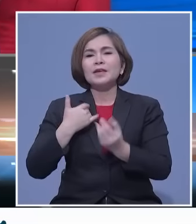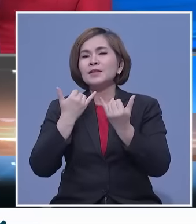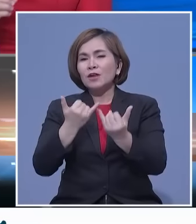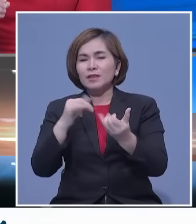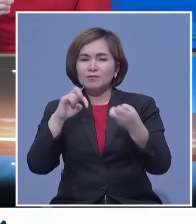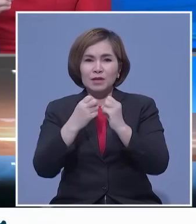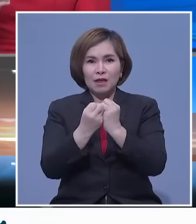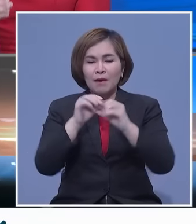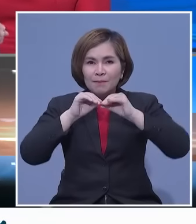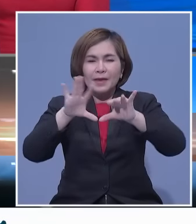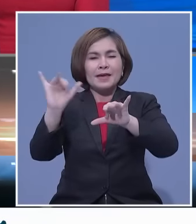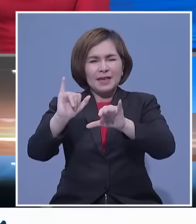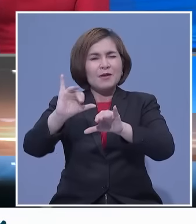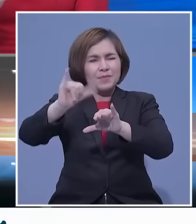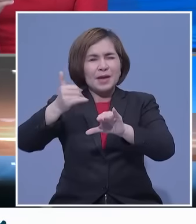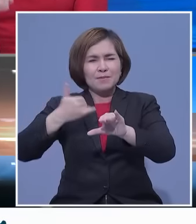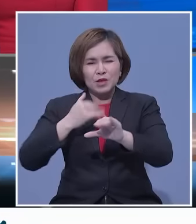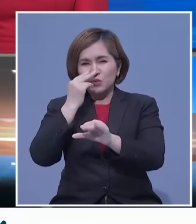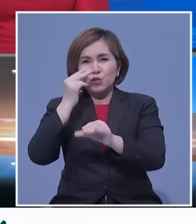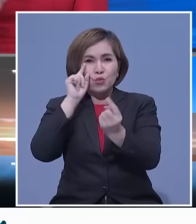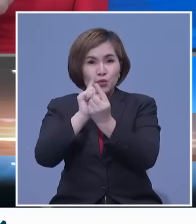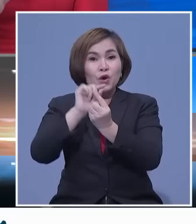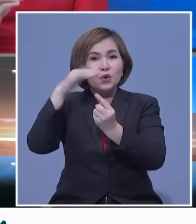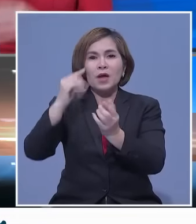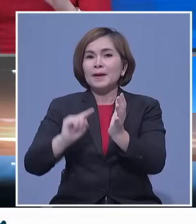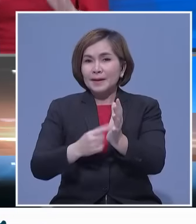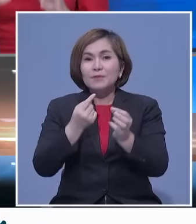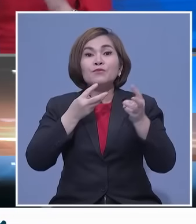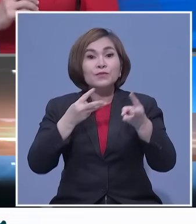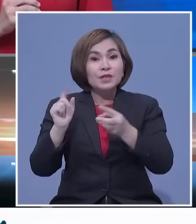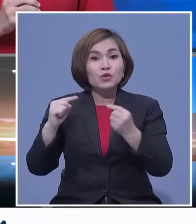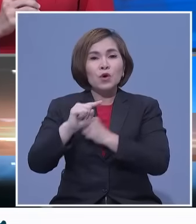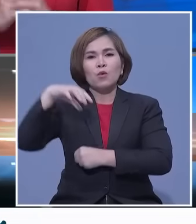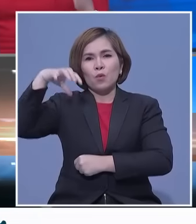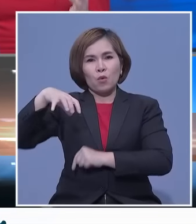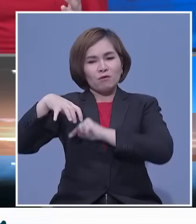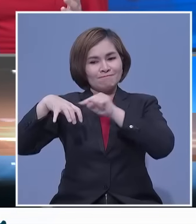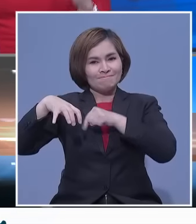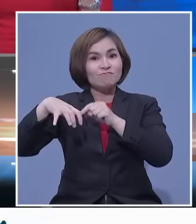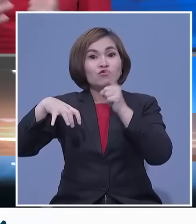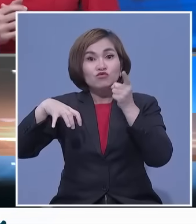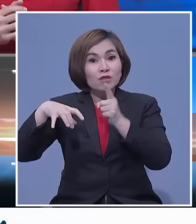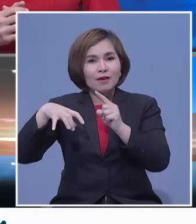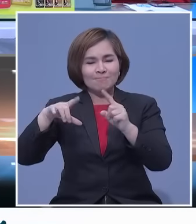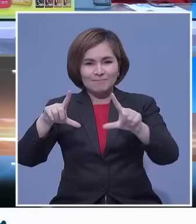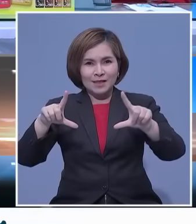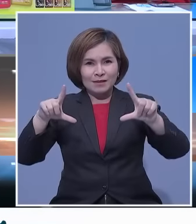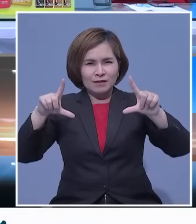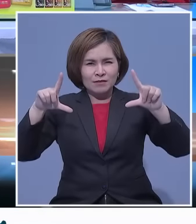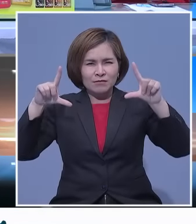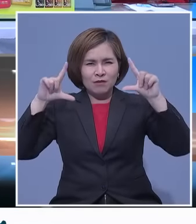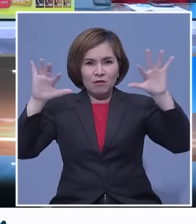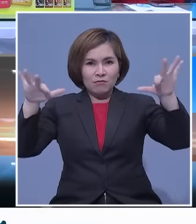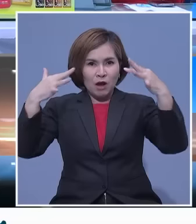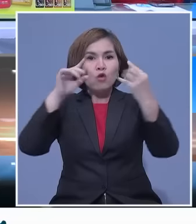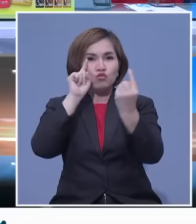แผลกันอีกหลายบริษัทนะคะเริ่มต้นจากอันแรกเลยคือการทำให้องค์กรของตัวเองบริษัทของตัวเองเนี่ยมีชื่อเสียงโด่ง